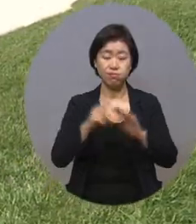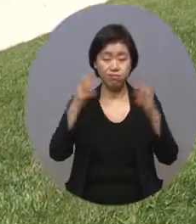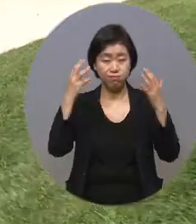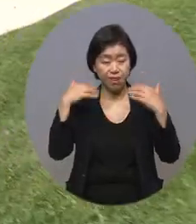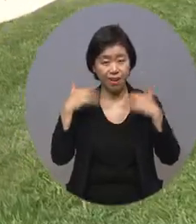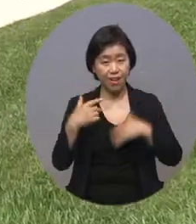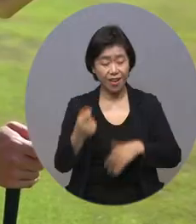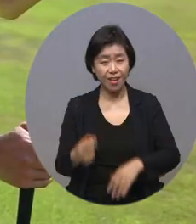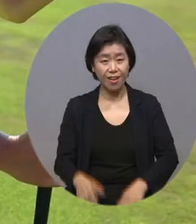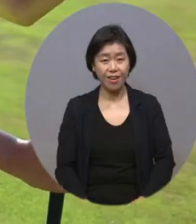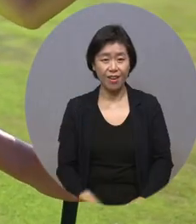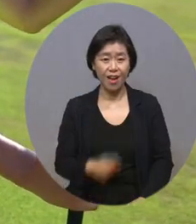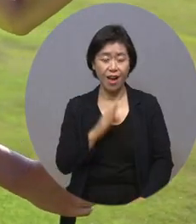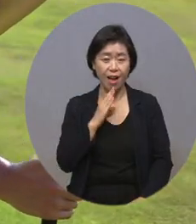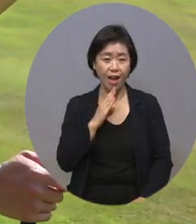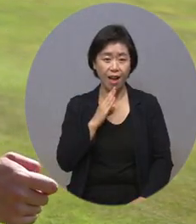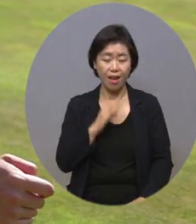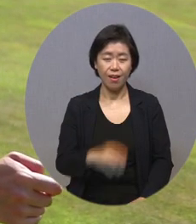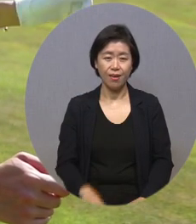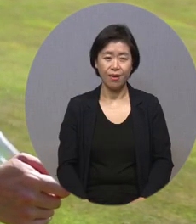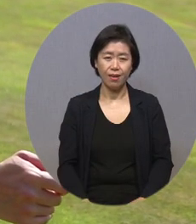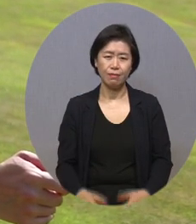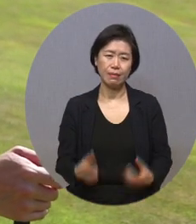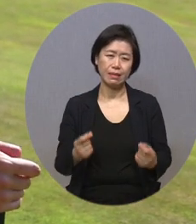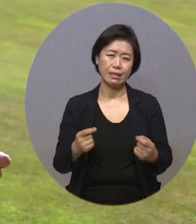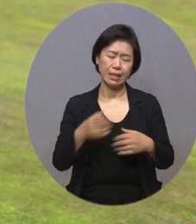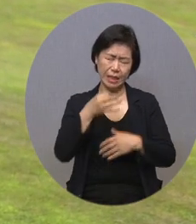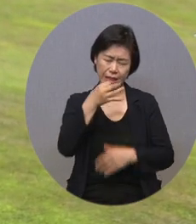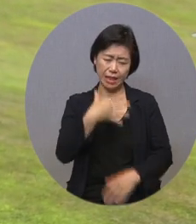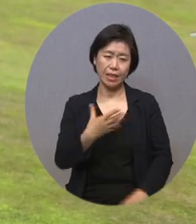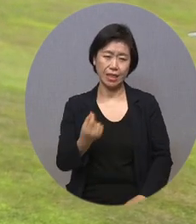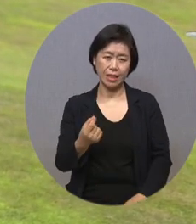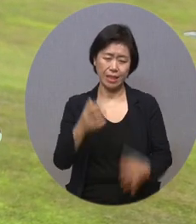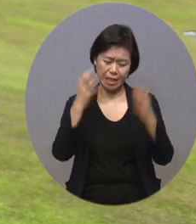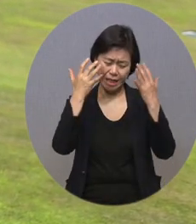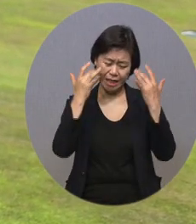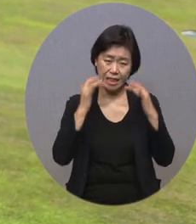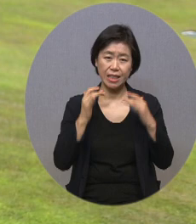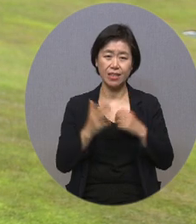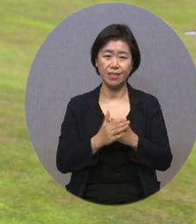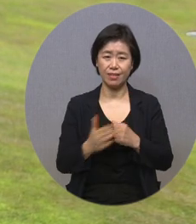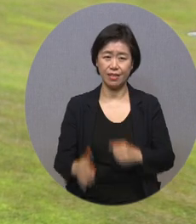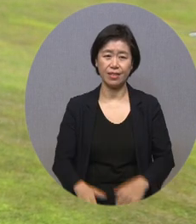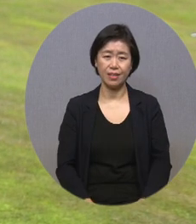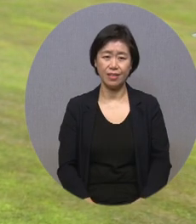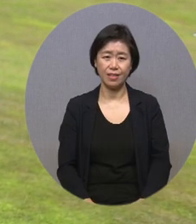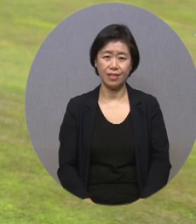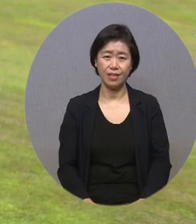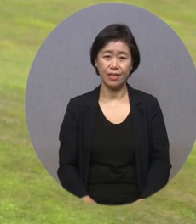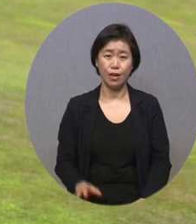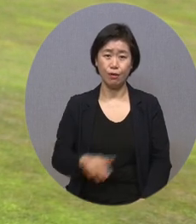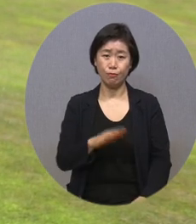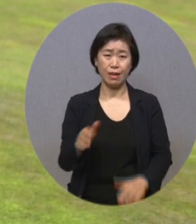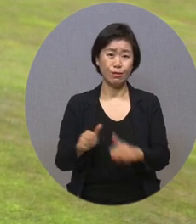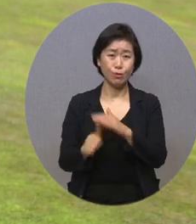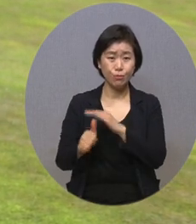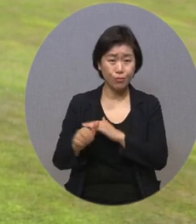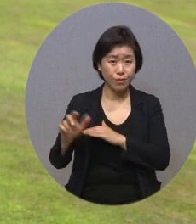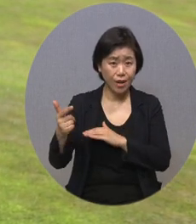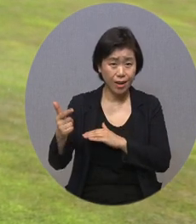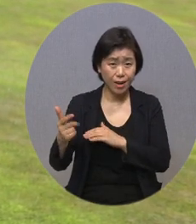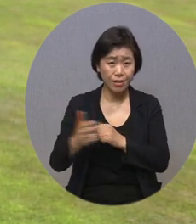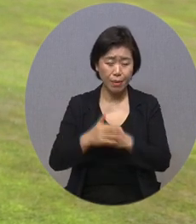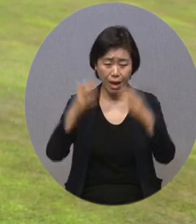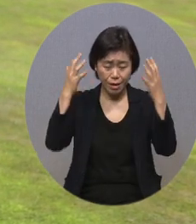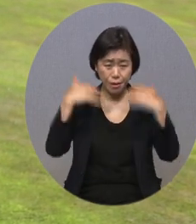더워. 엄청 힘들어하잖아. 땀 많이 나고 힘드니까. 우리가 뭐 선수도 아니고 여름에 좀 못 치고. 맞아.